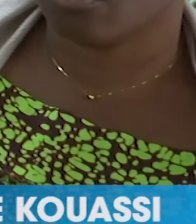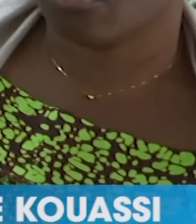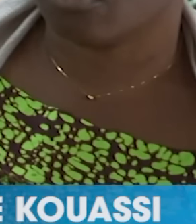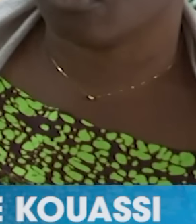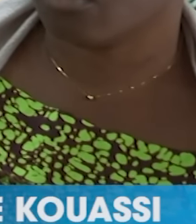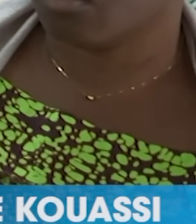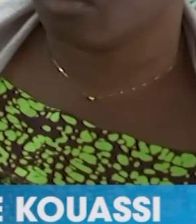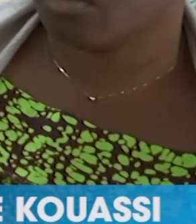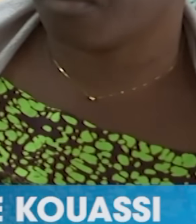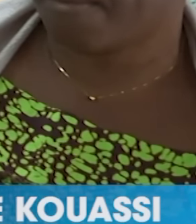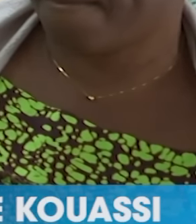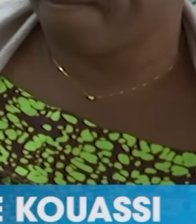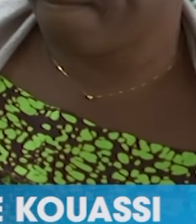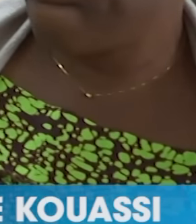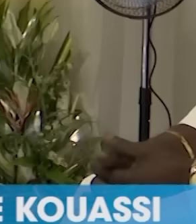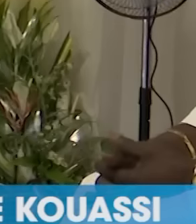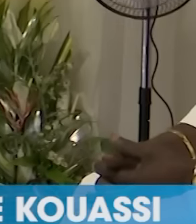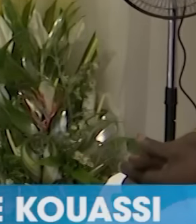drame.